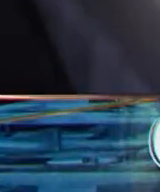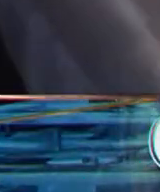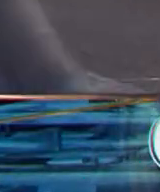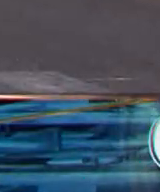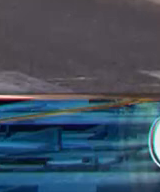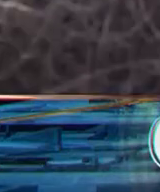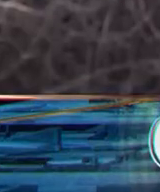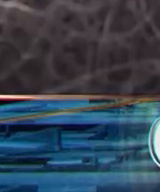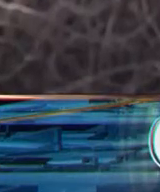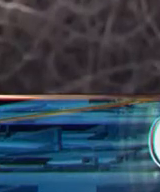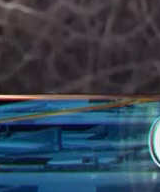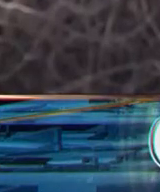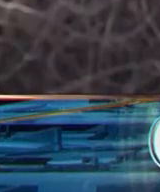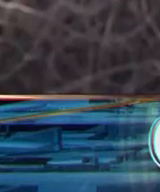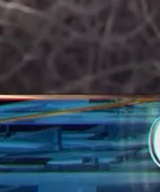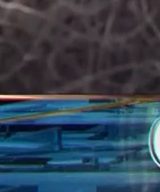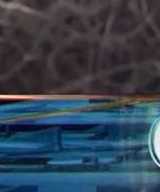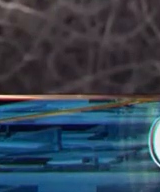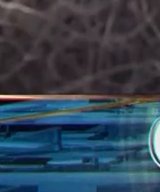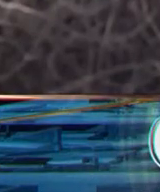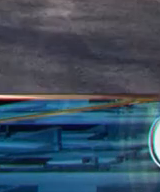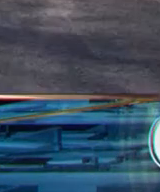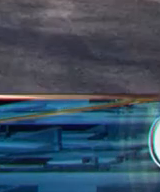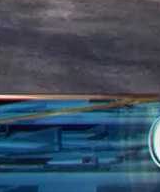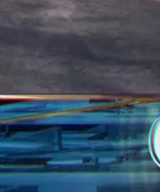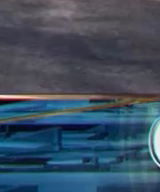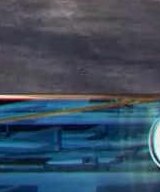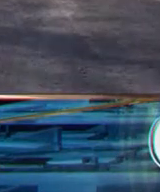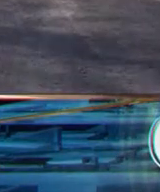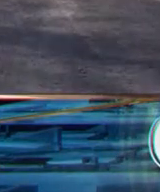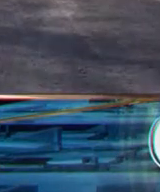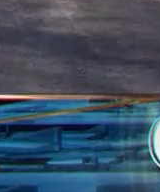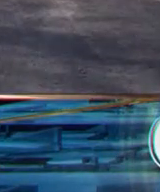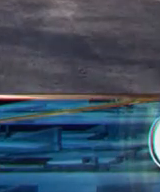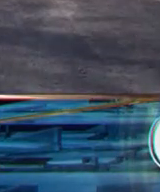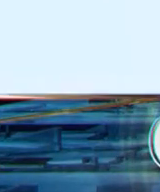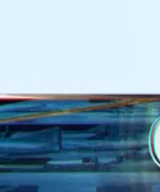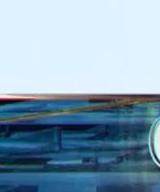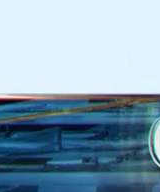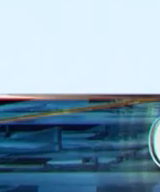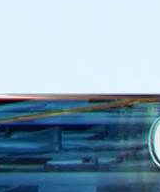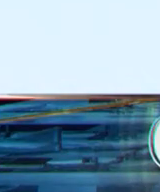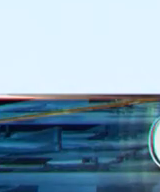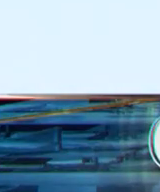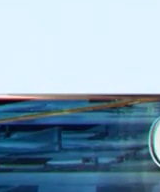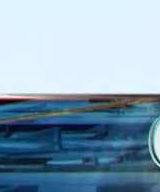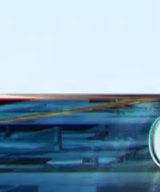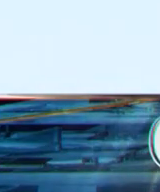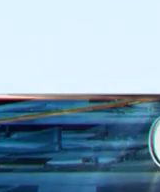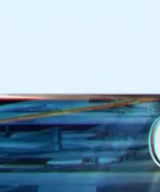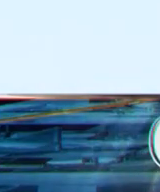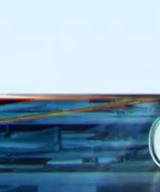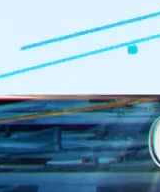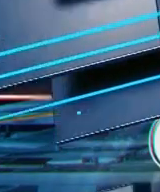9 погибших, 36 пострадавших. А все из-за нежелания идти к пешеходной разметке и перехода улиц в неположенных